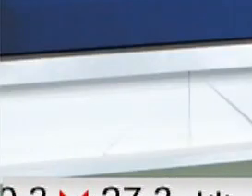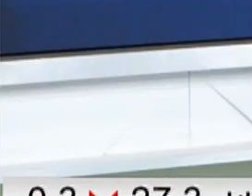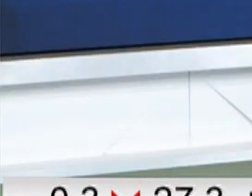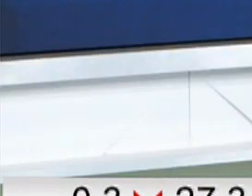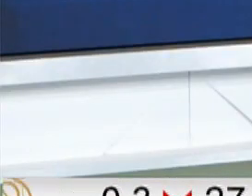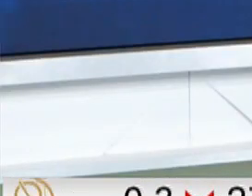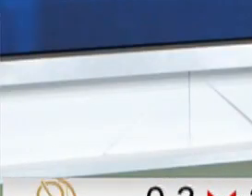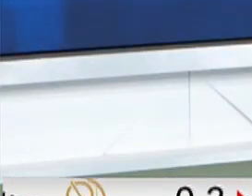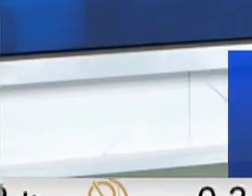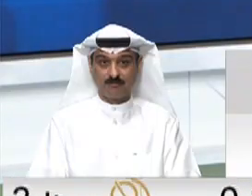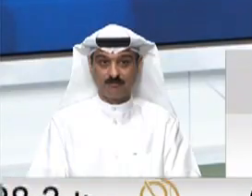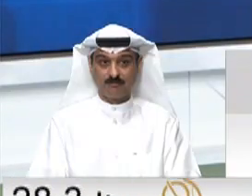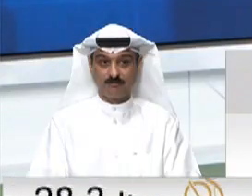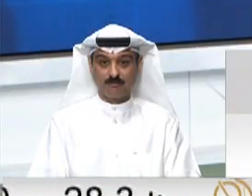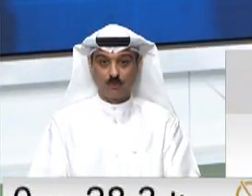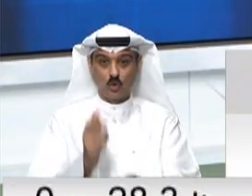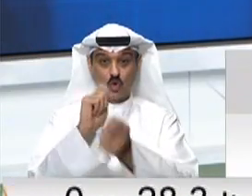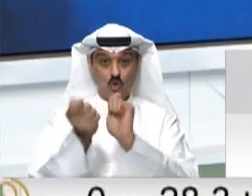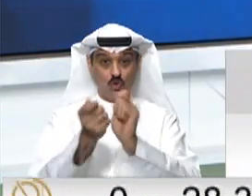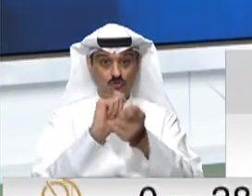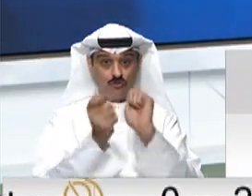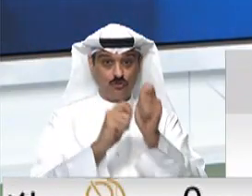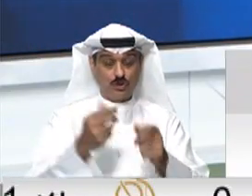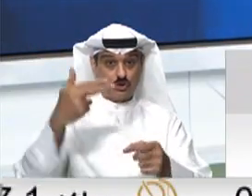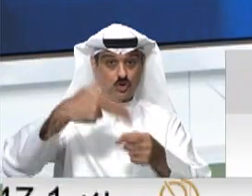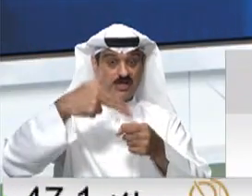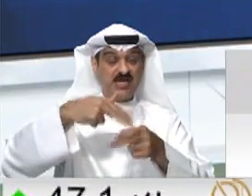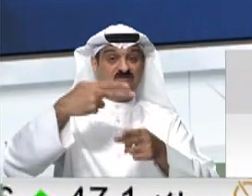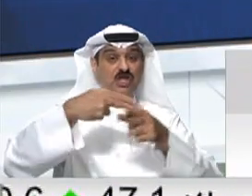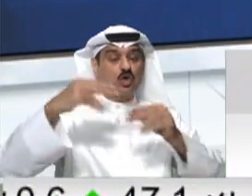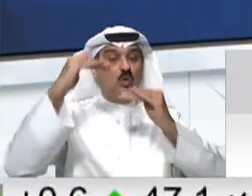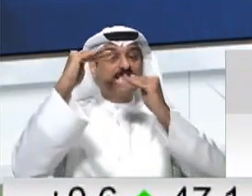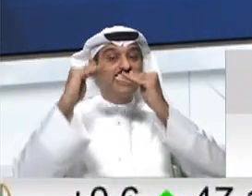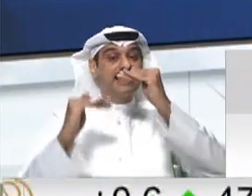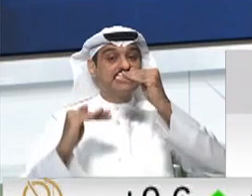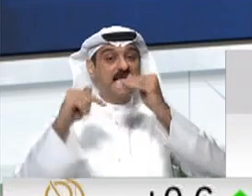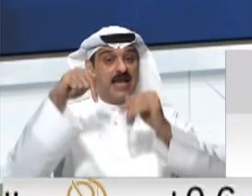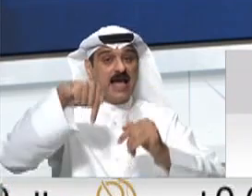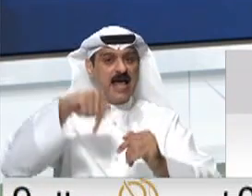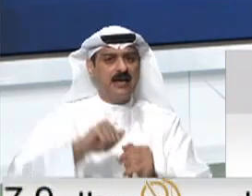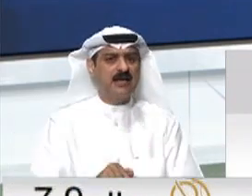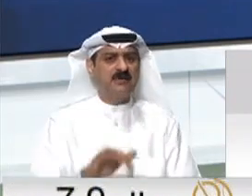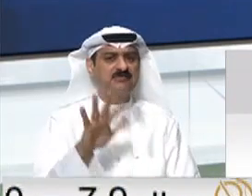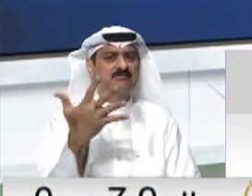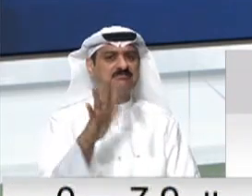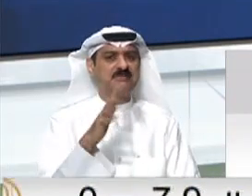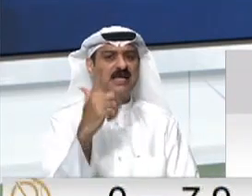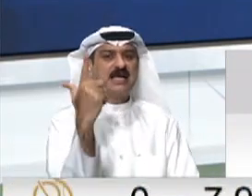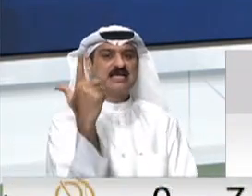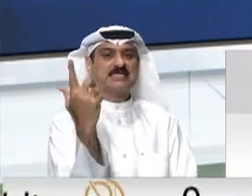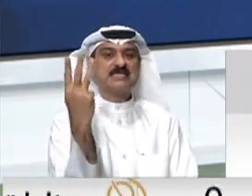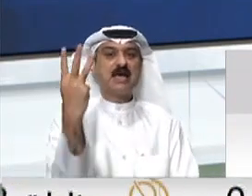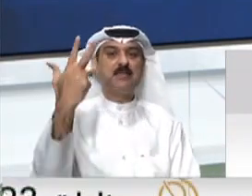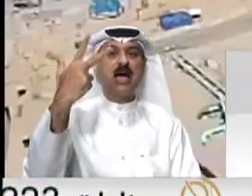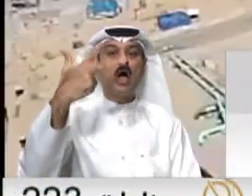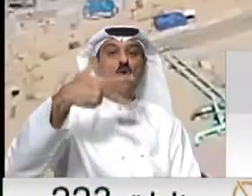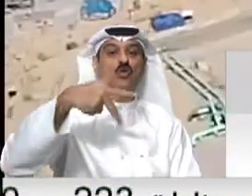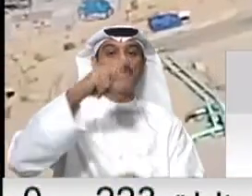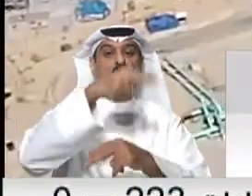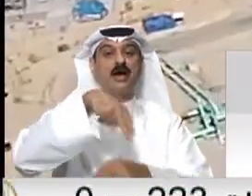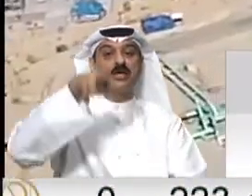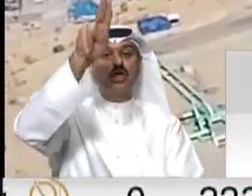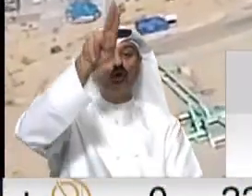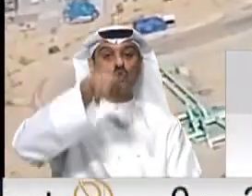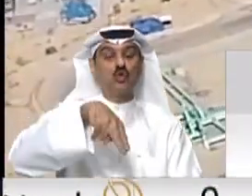انخفض سعر برميل النفط الكويتي بواقع 43 سنتا ليستقر بذلك عند مستوى 87 دولار و60